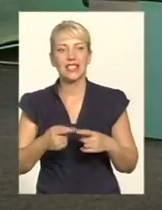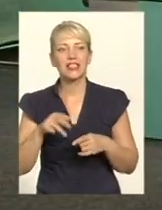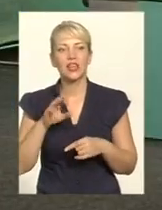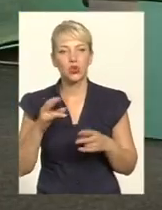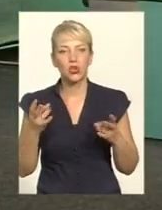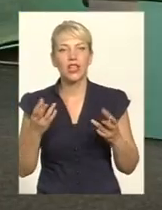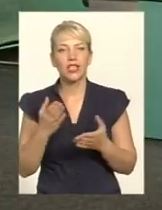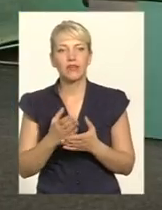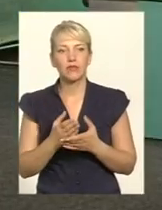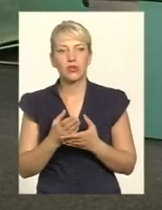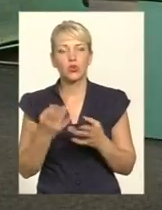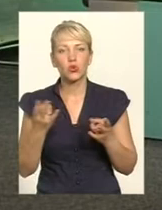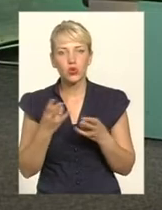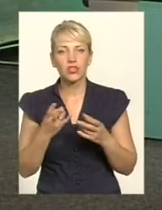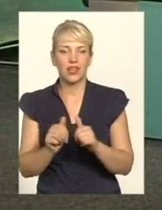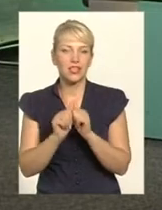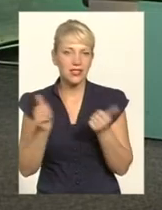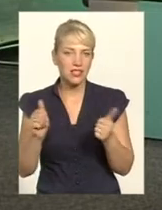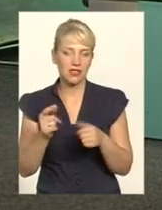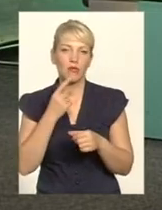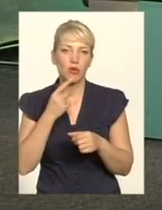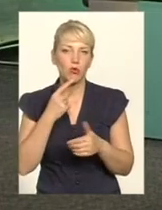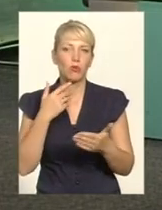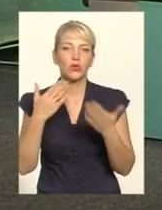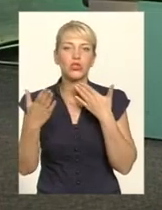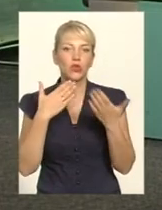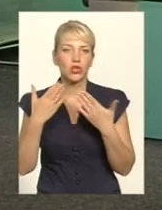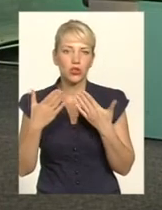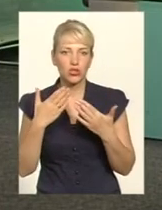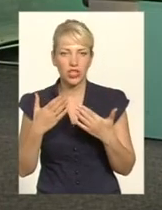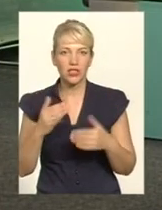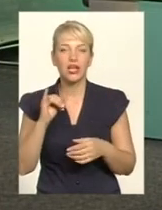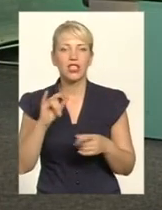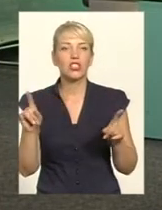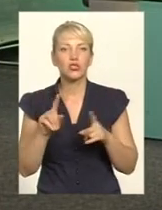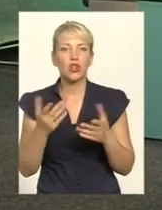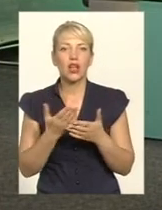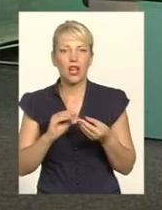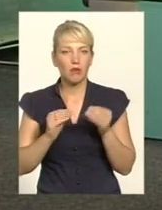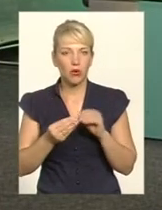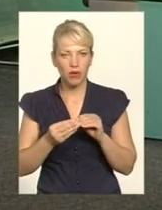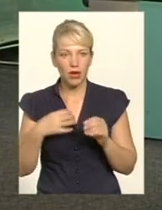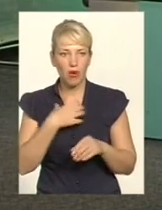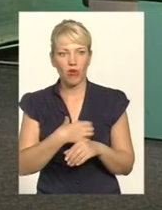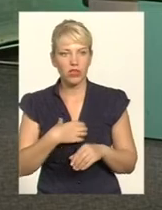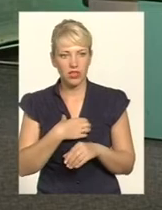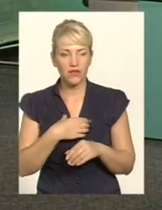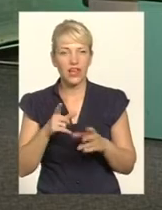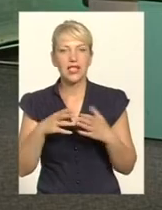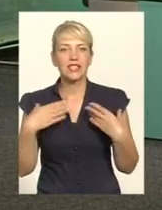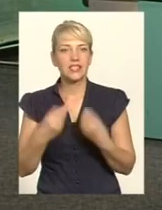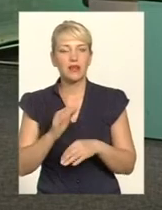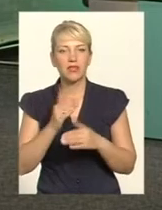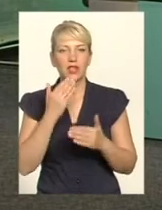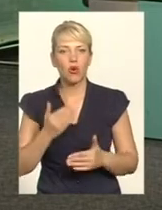расстаться, попробовать построить отношения. И какая проблема основная? Семьи не обращаются к